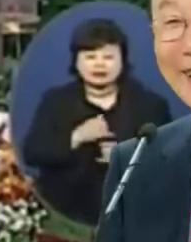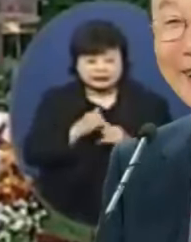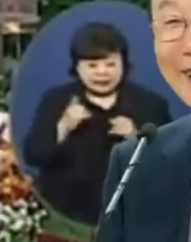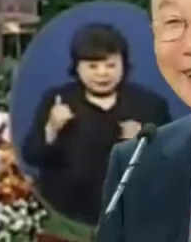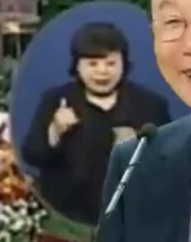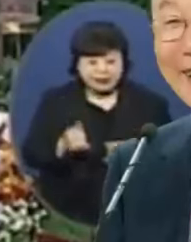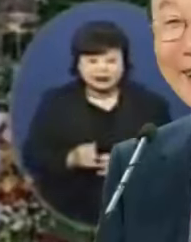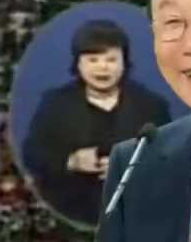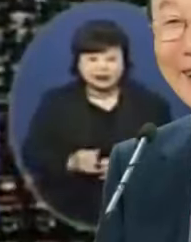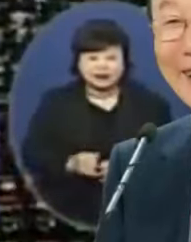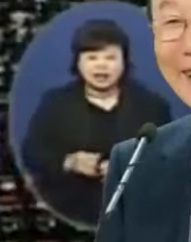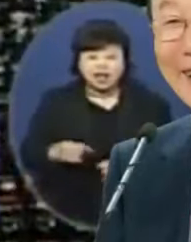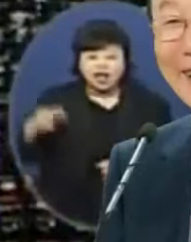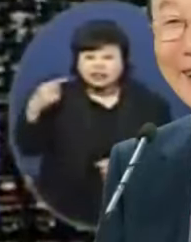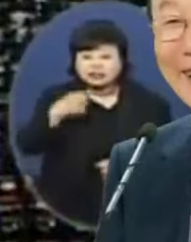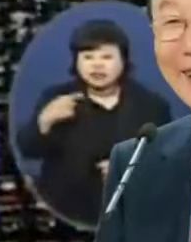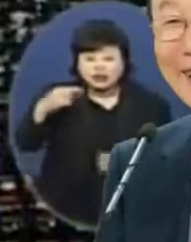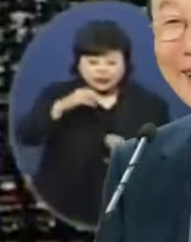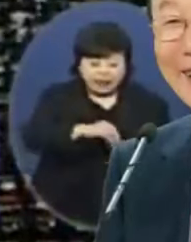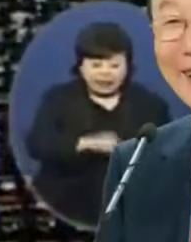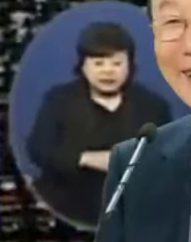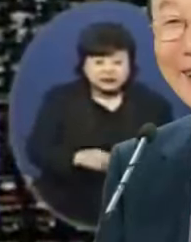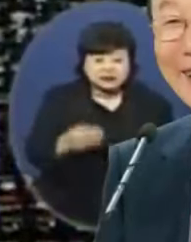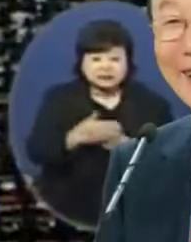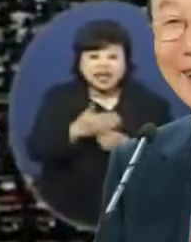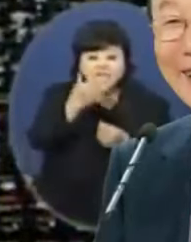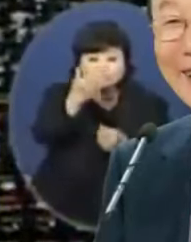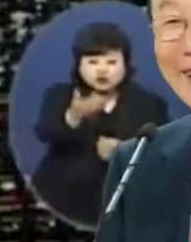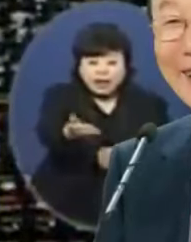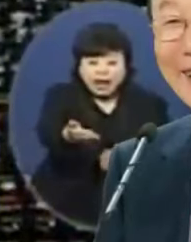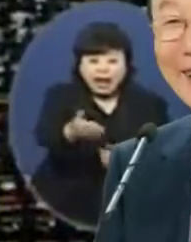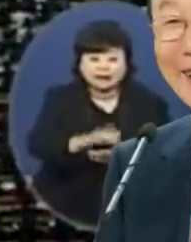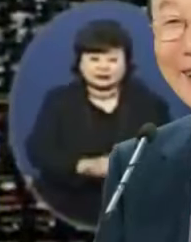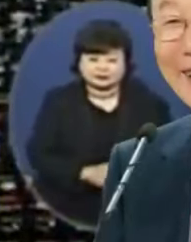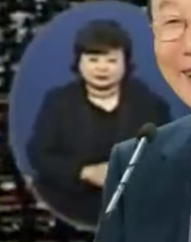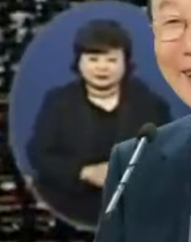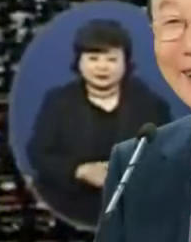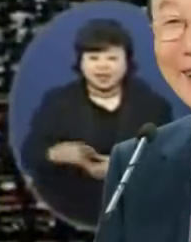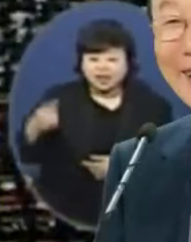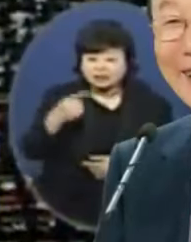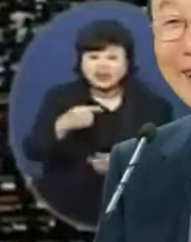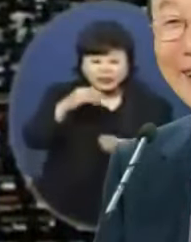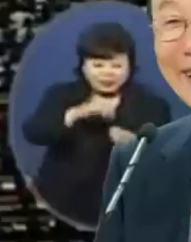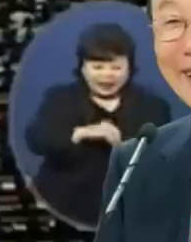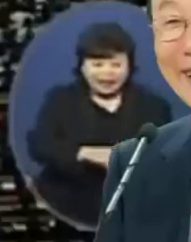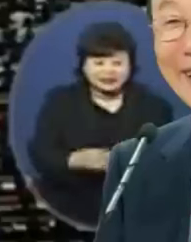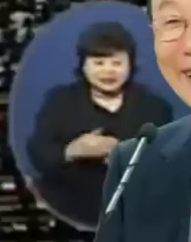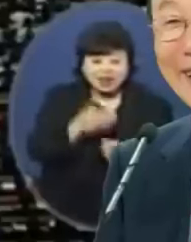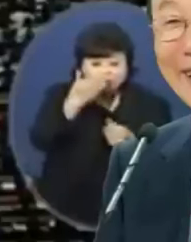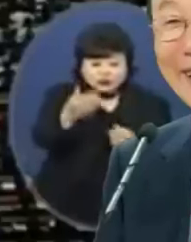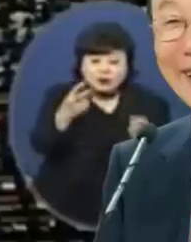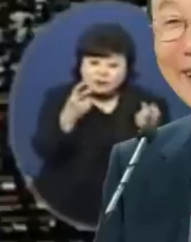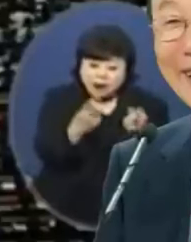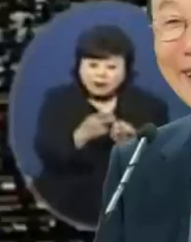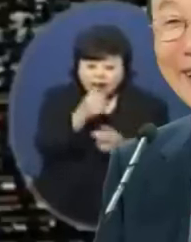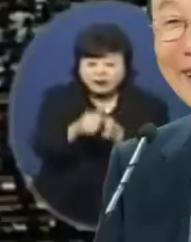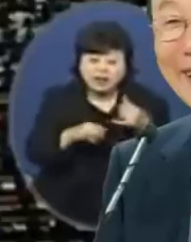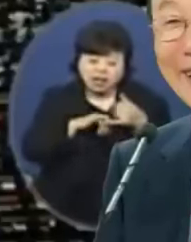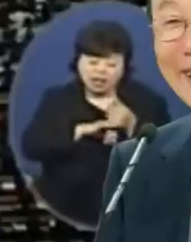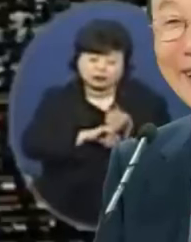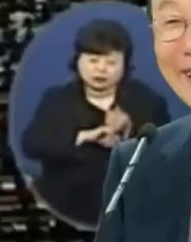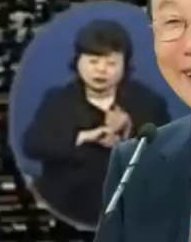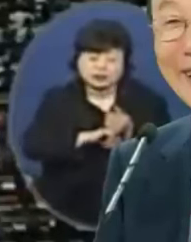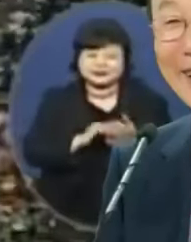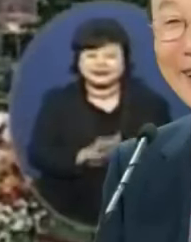자에게는 천대까지 은혜를 베푸느니라. 어떻게 천대까지 은혜를 베풀겠습니까? 그러나 하나님은 그렇게